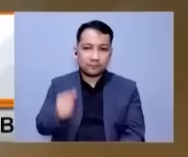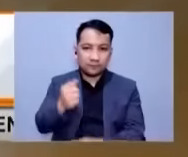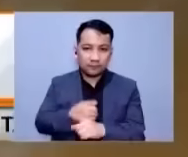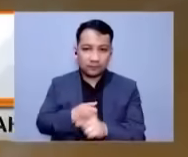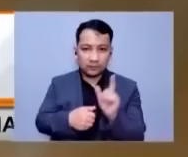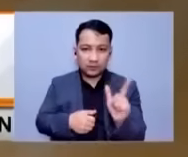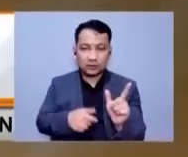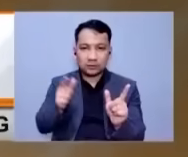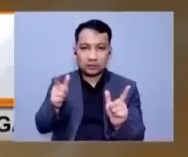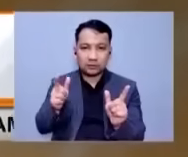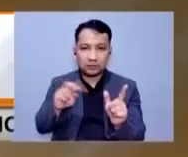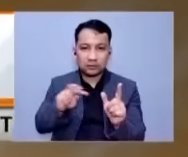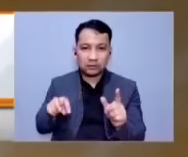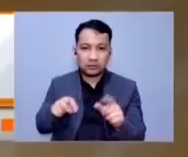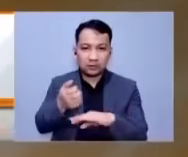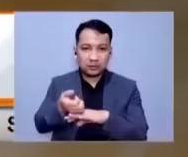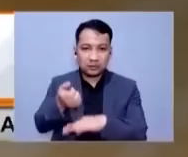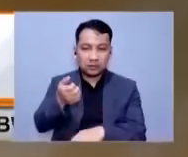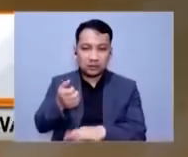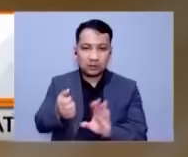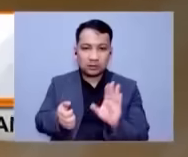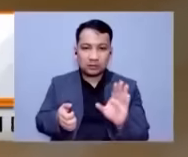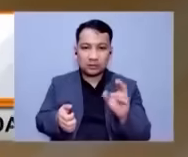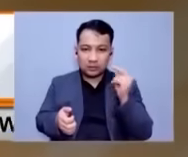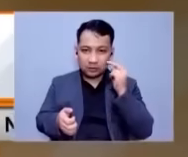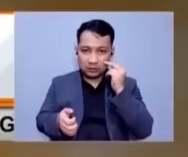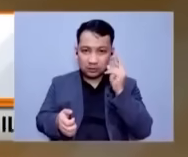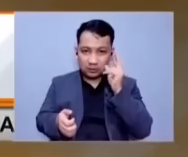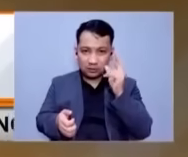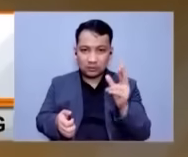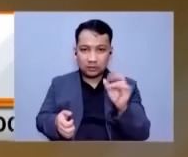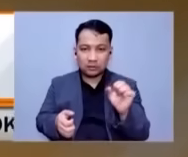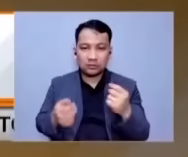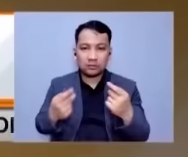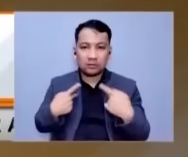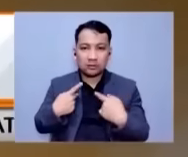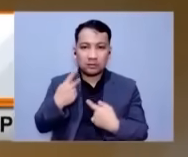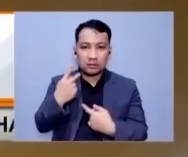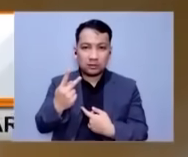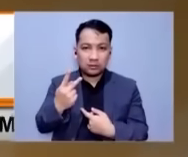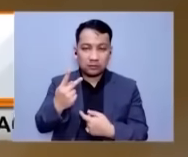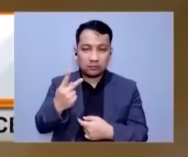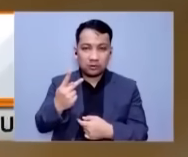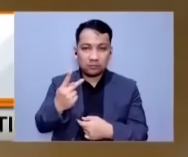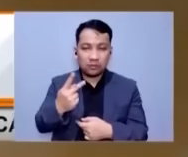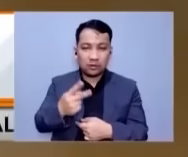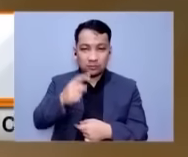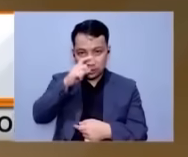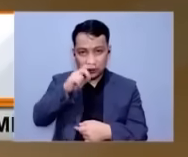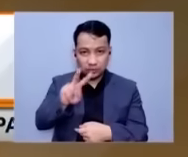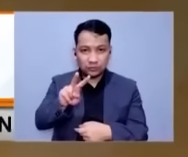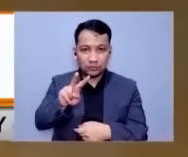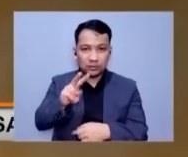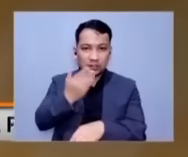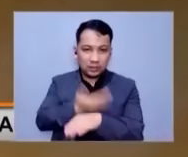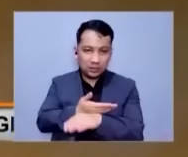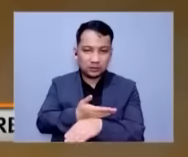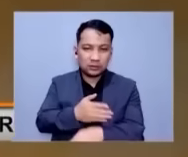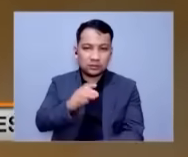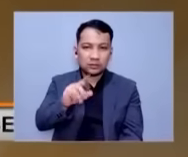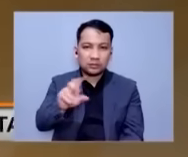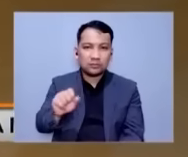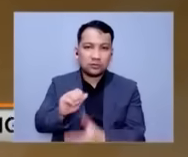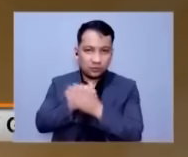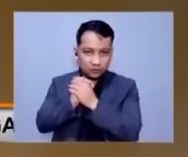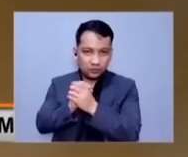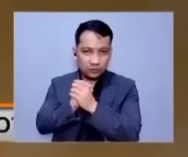nang ma-engage sina Angeline at Non Rev. Meron na silang dalawang taong gulang na anak na si Silvio. Congratulations,